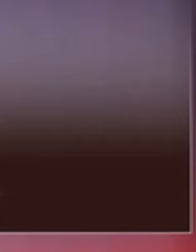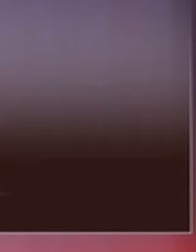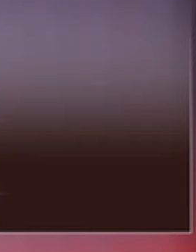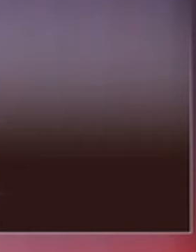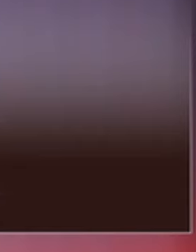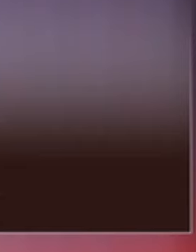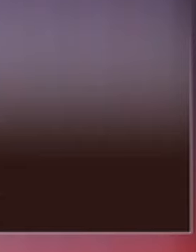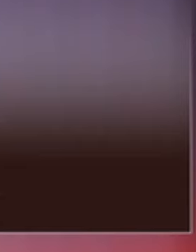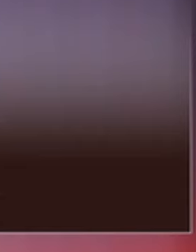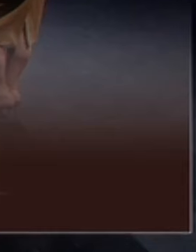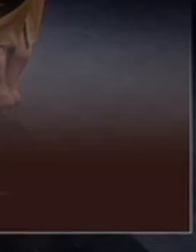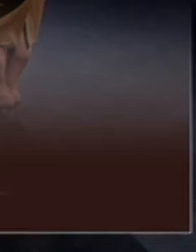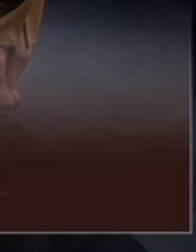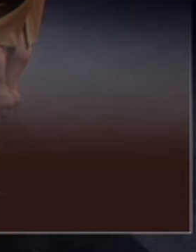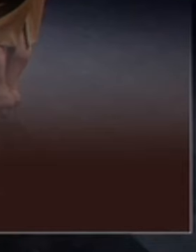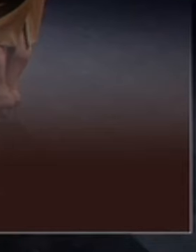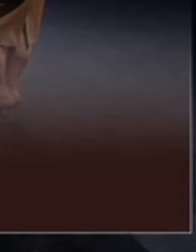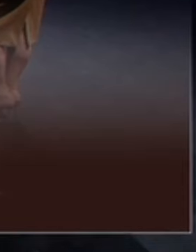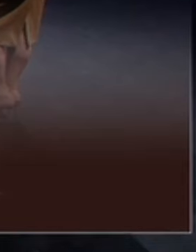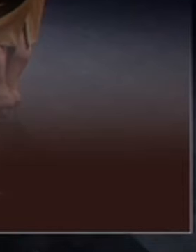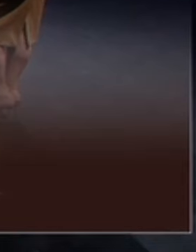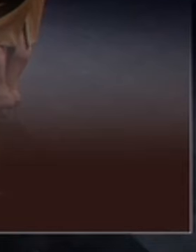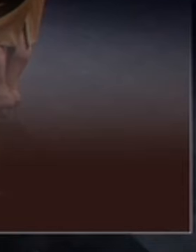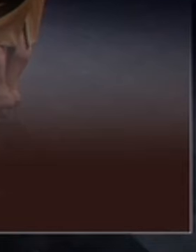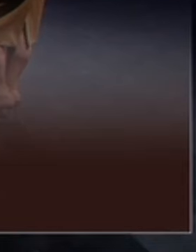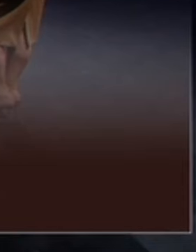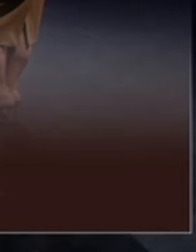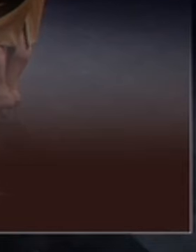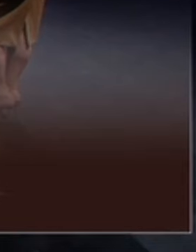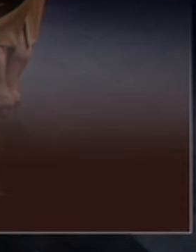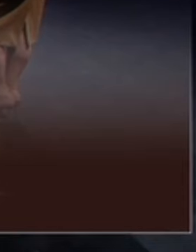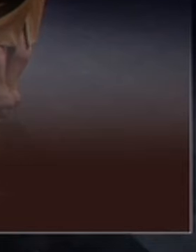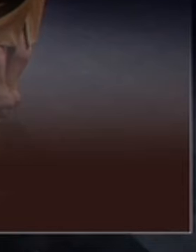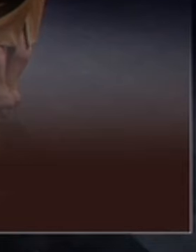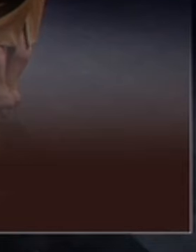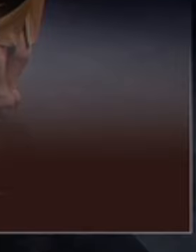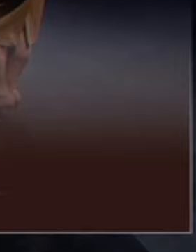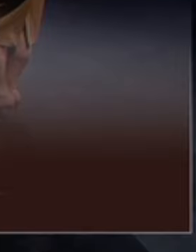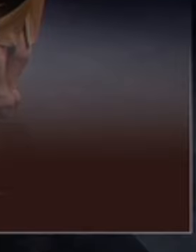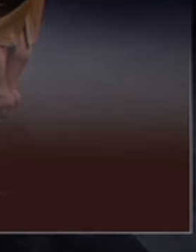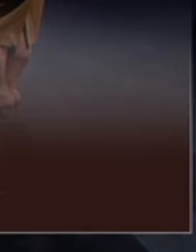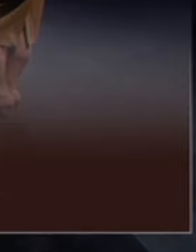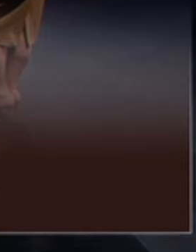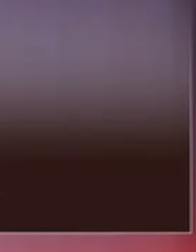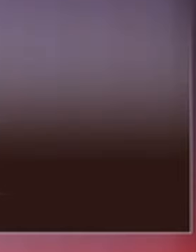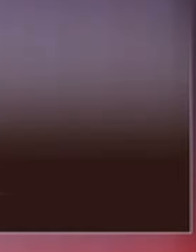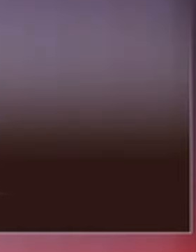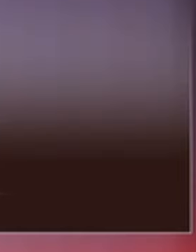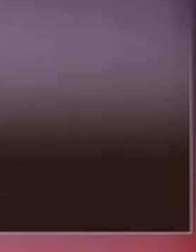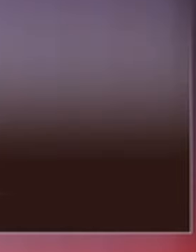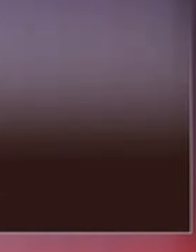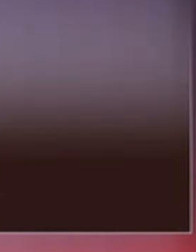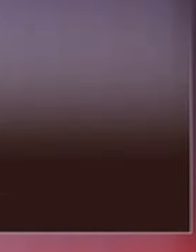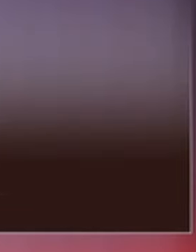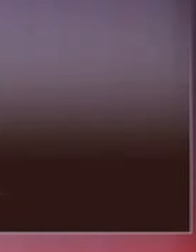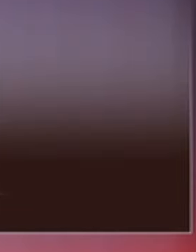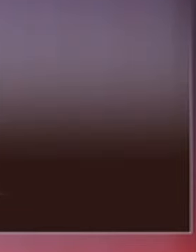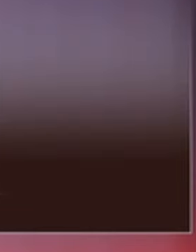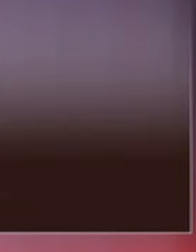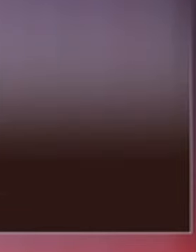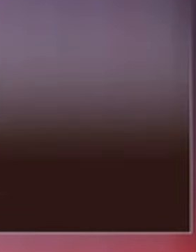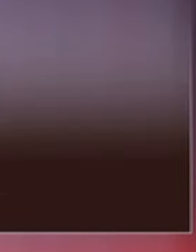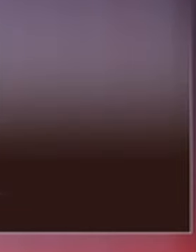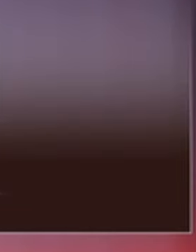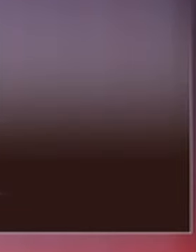ақшаны лезде жұмсауға болады, ешқандай мемлекеттік сатып алу заңына сәйкес емес, әшін тікелей сатып алуға болады. Алайда бұны қадағалайтын біреу бар ма?